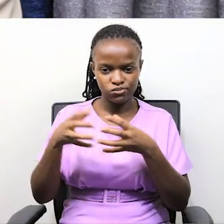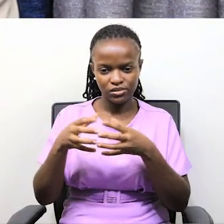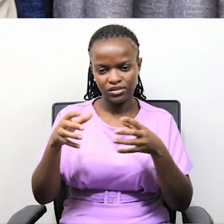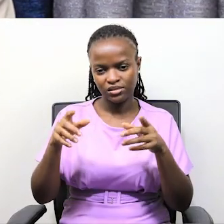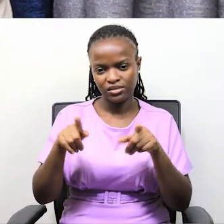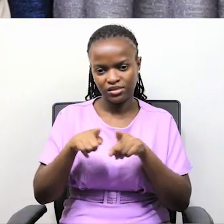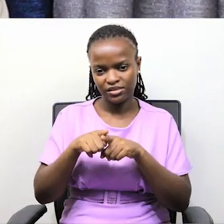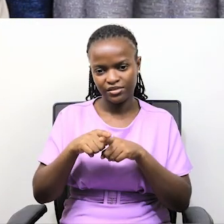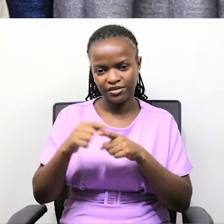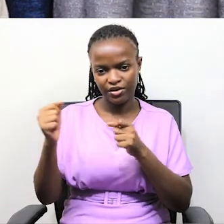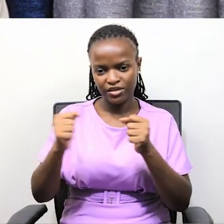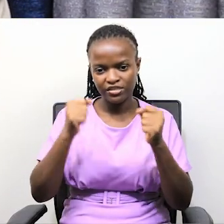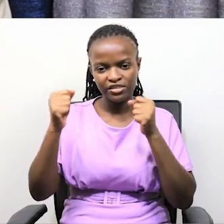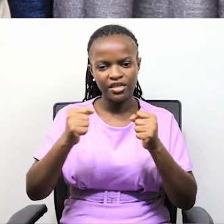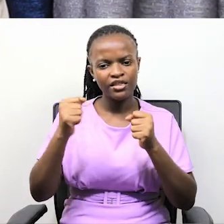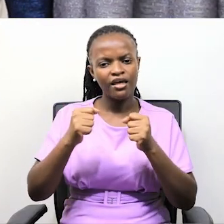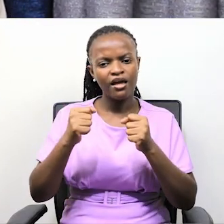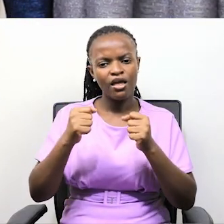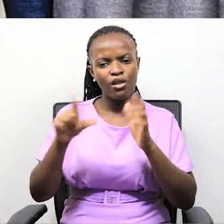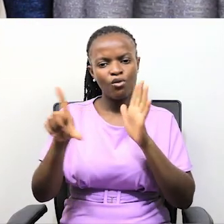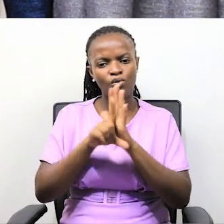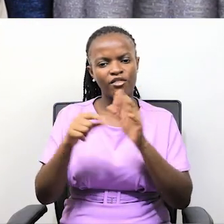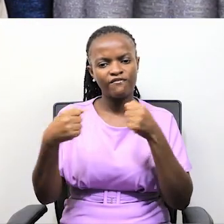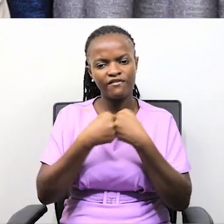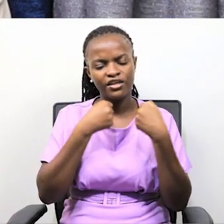la State House, et en établissant des